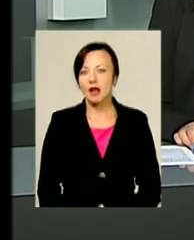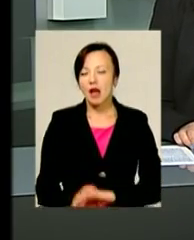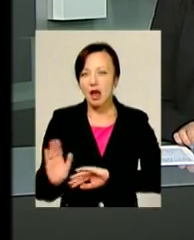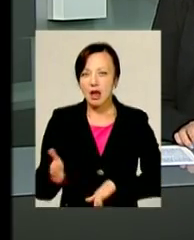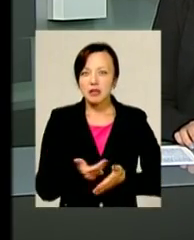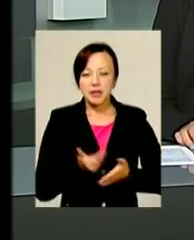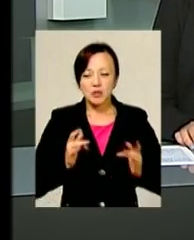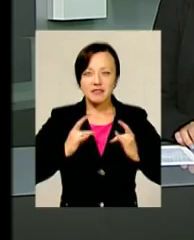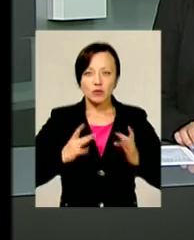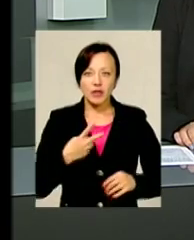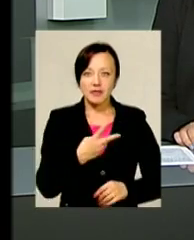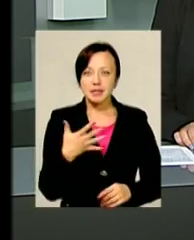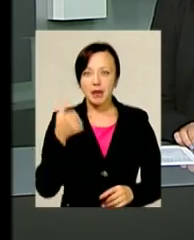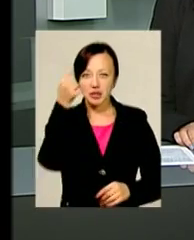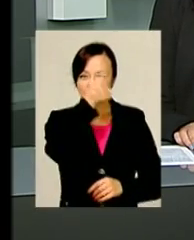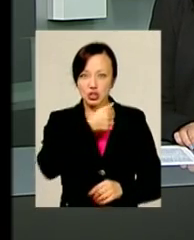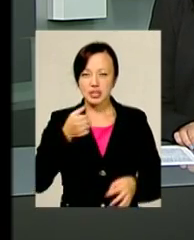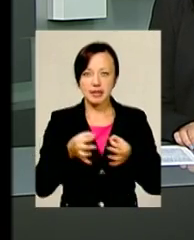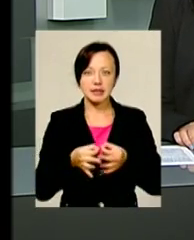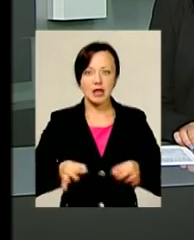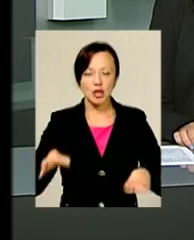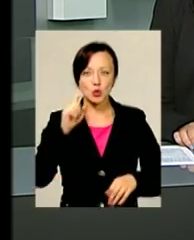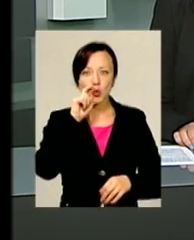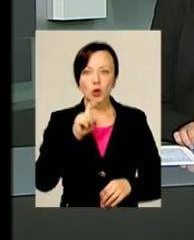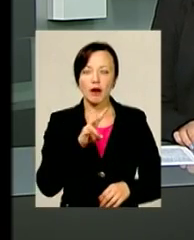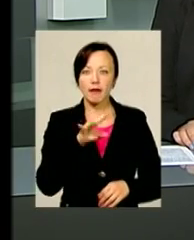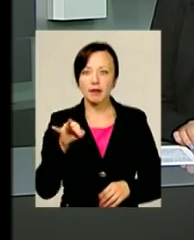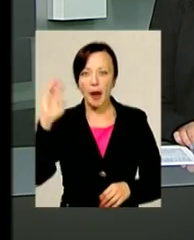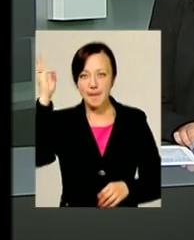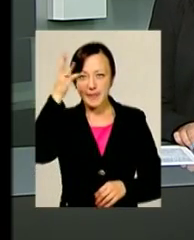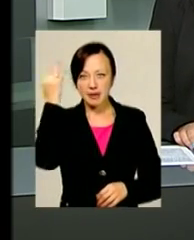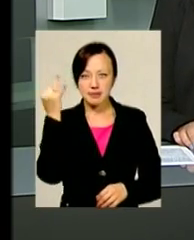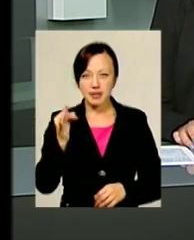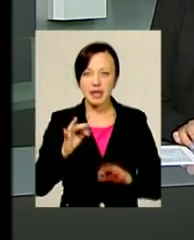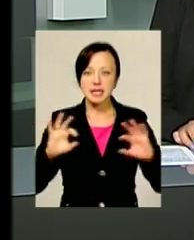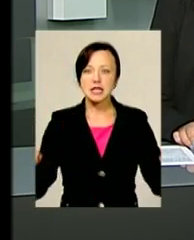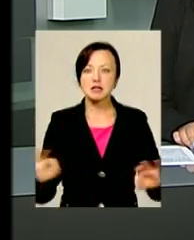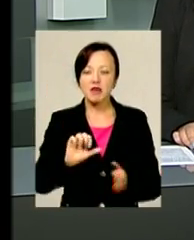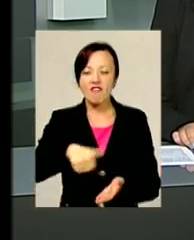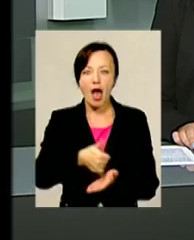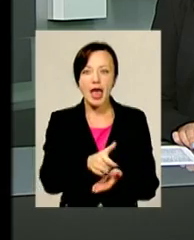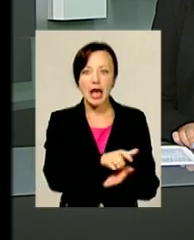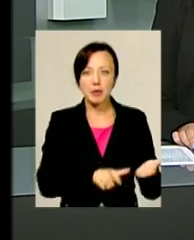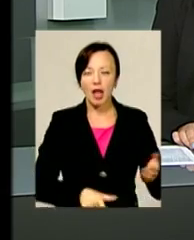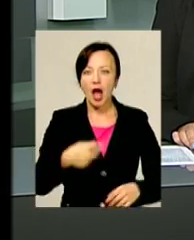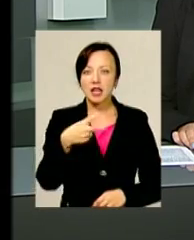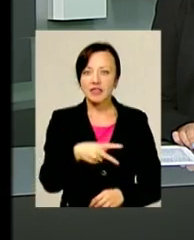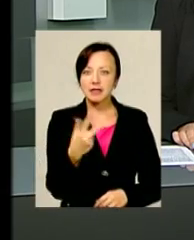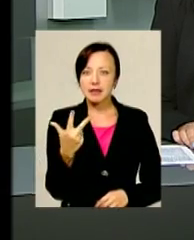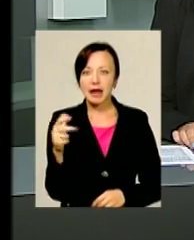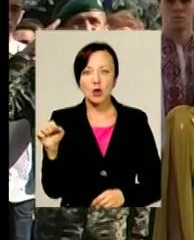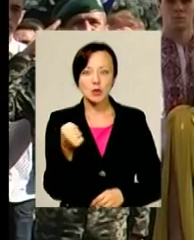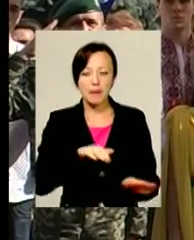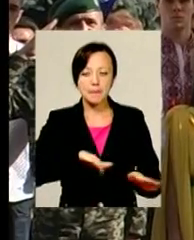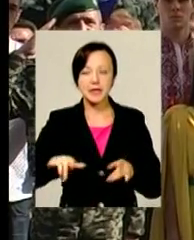Напередодні святкування 25-ї річниці незалежності України Хмельницький заспіває гімн. У вівторок, 23 серпня,